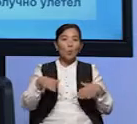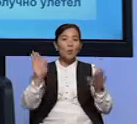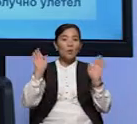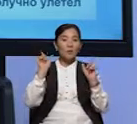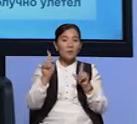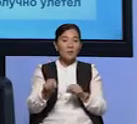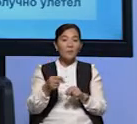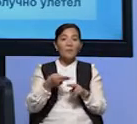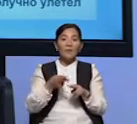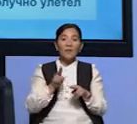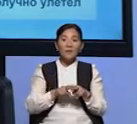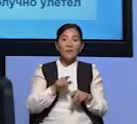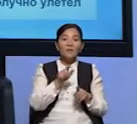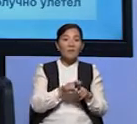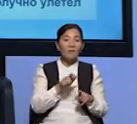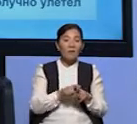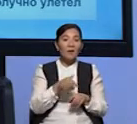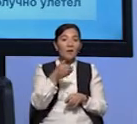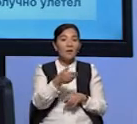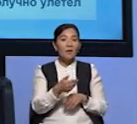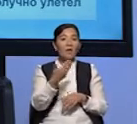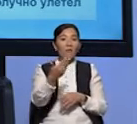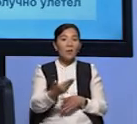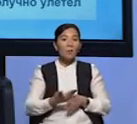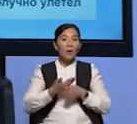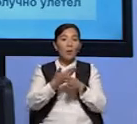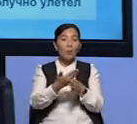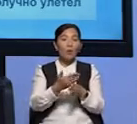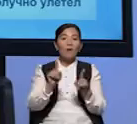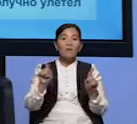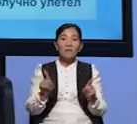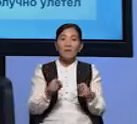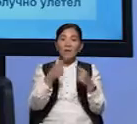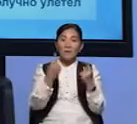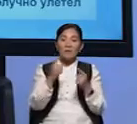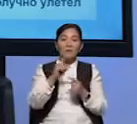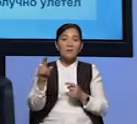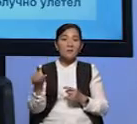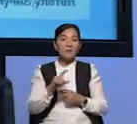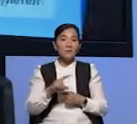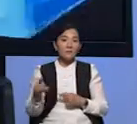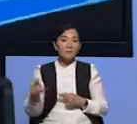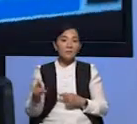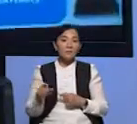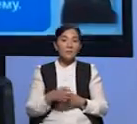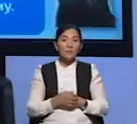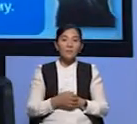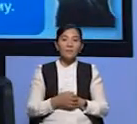улетел. Эти опорные слова и выражения, ребята, вам помогут восстановить текст.